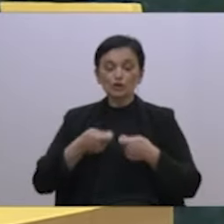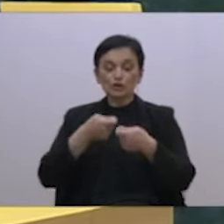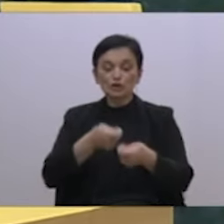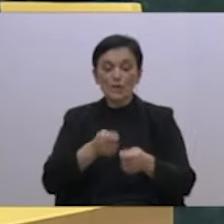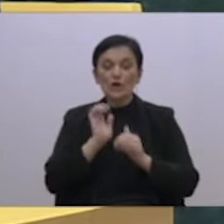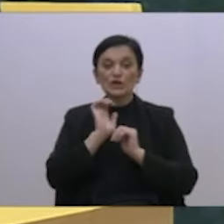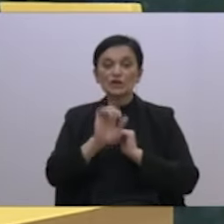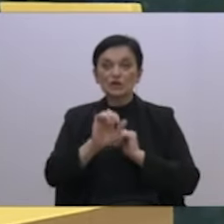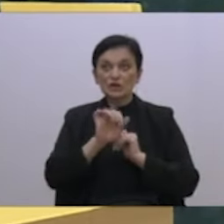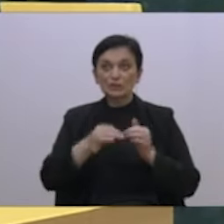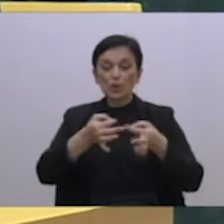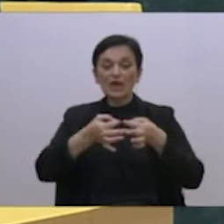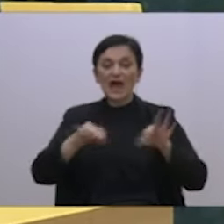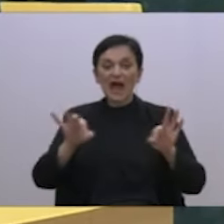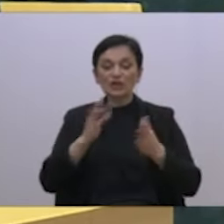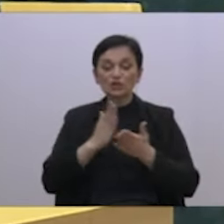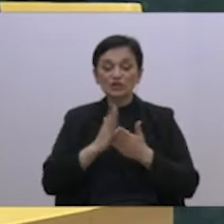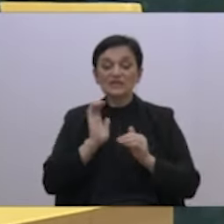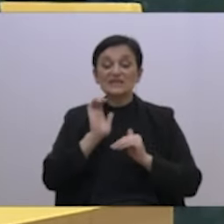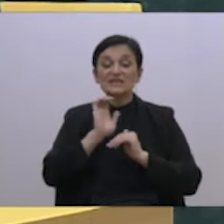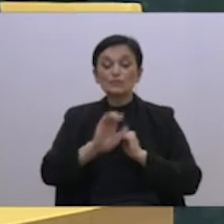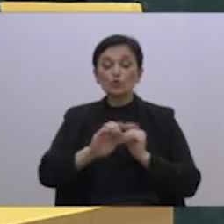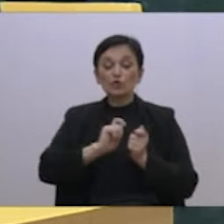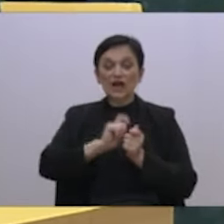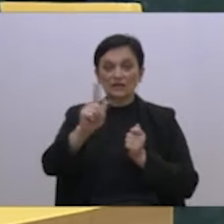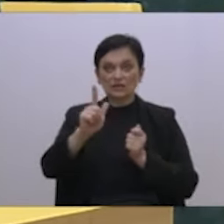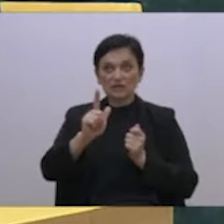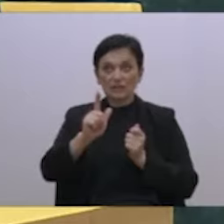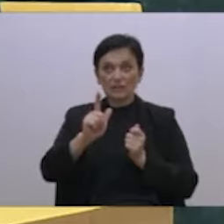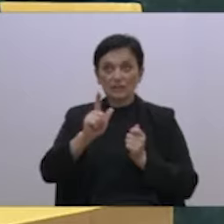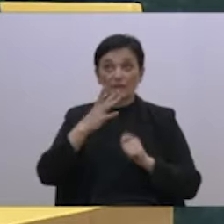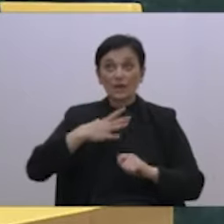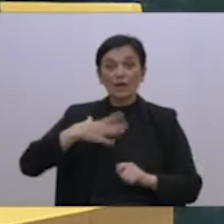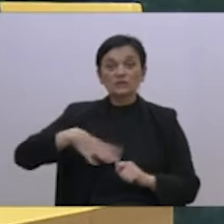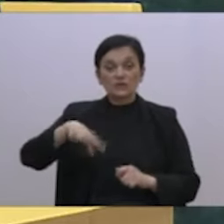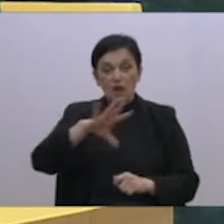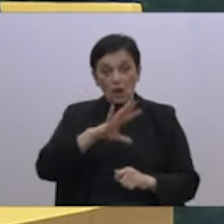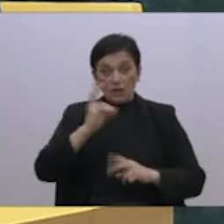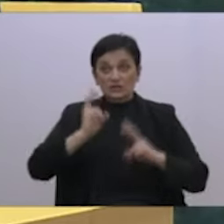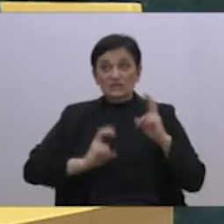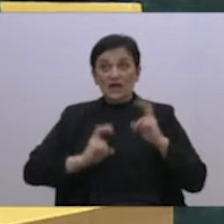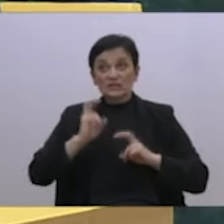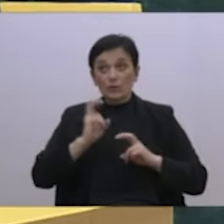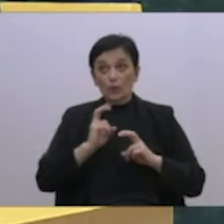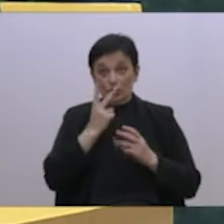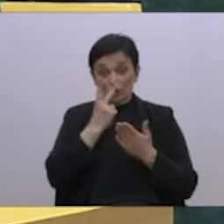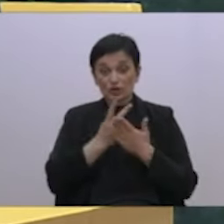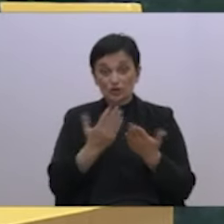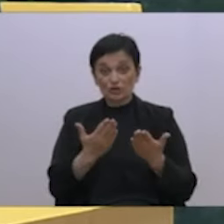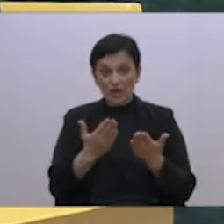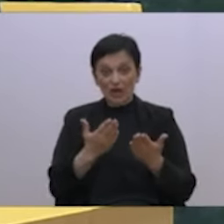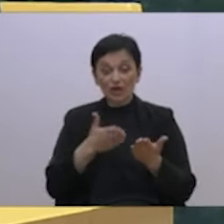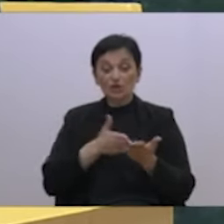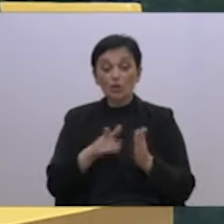იმპორტი გათავისუფლებულია იმპორტის გადასახადისაგან საქართველოს საწარმო შეხედეთ ამ